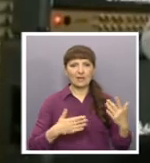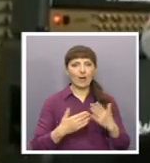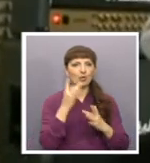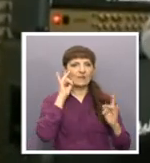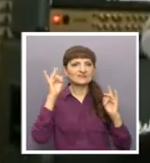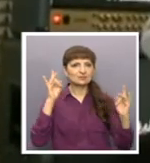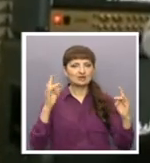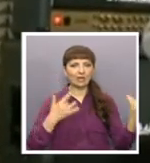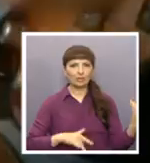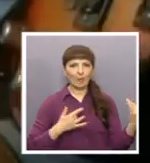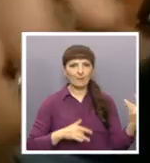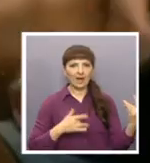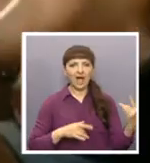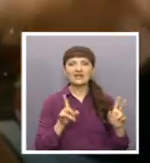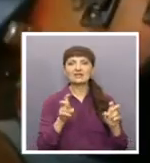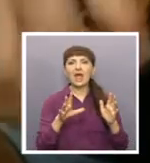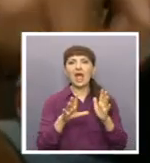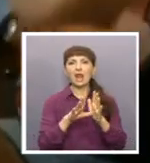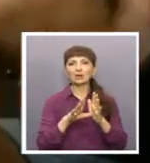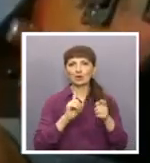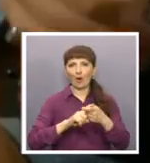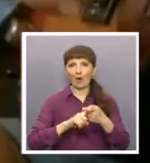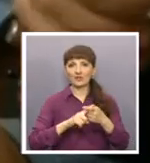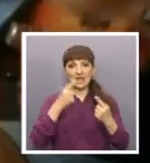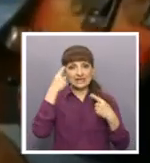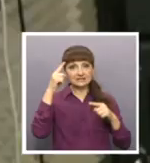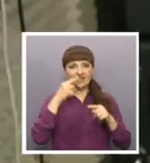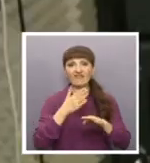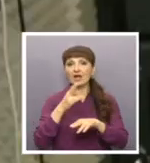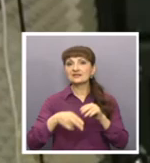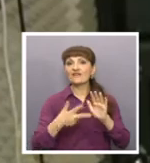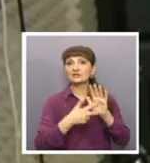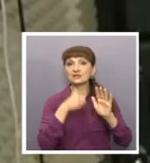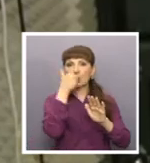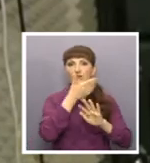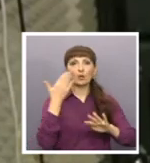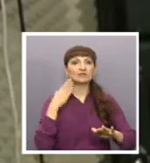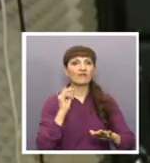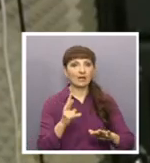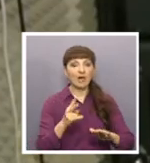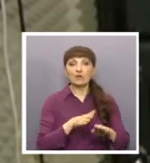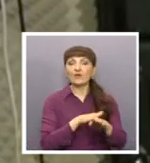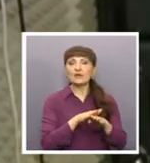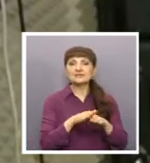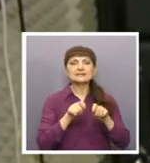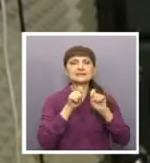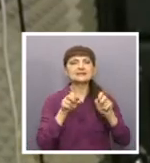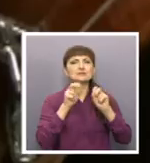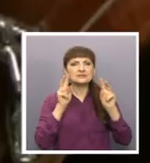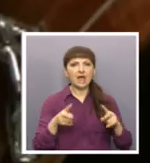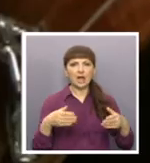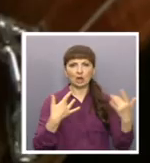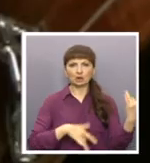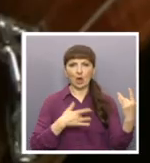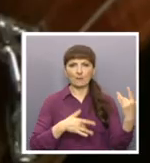наша домбра, точнее ее электронный аналог. Идея пришла еще в конце 80-х прошлого века, но воплотить, создать настоящую электронную